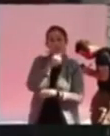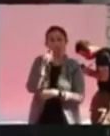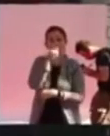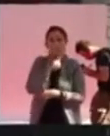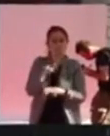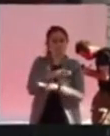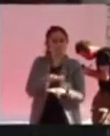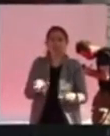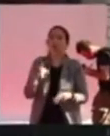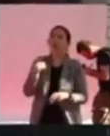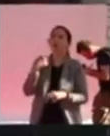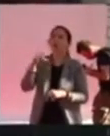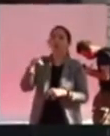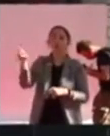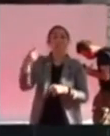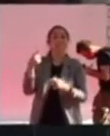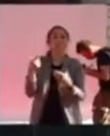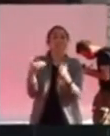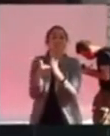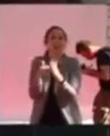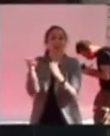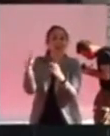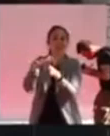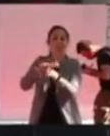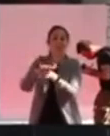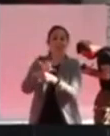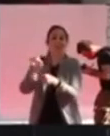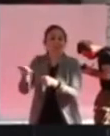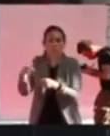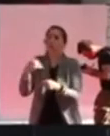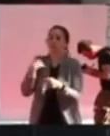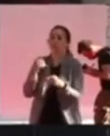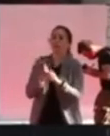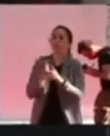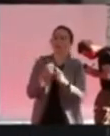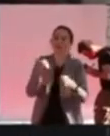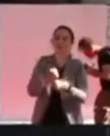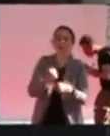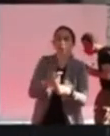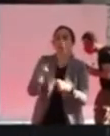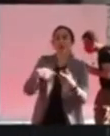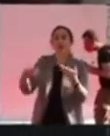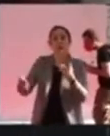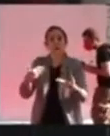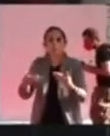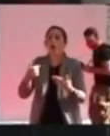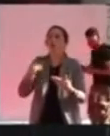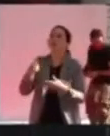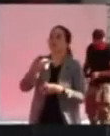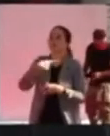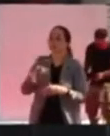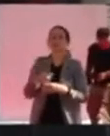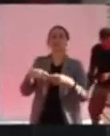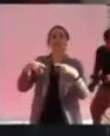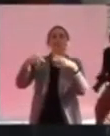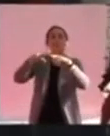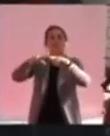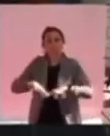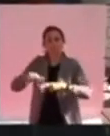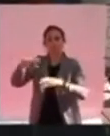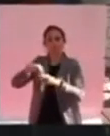casa come facciamo durante le emergenze neve rimanendo a dormire in ospedale per garantire la presenza al turno